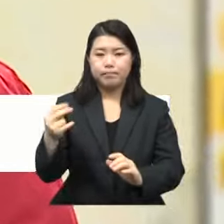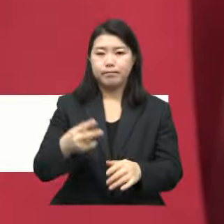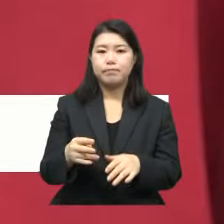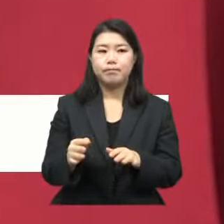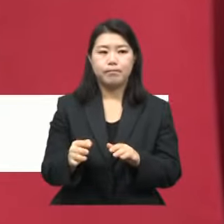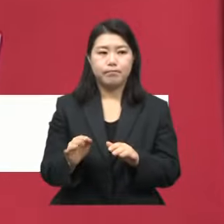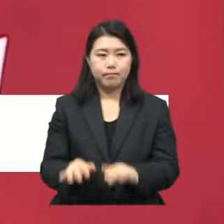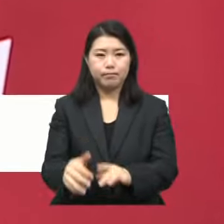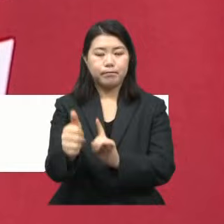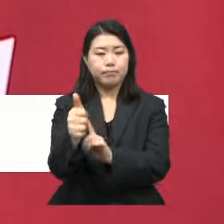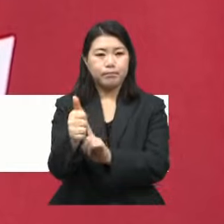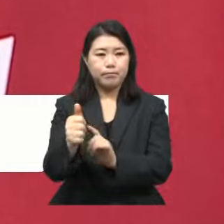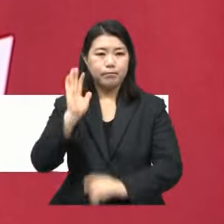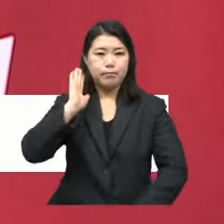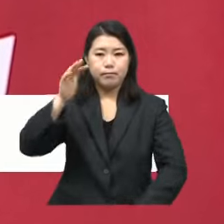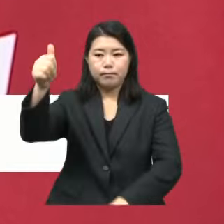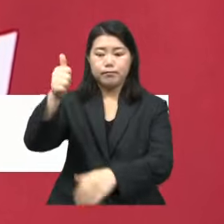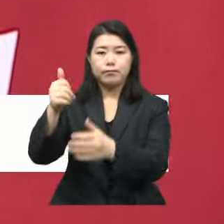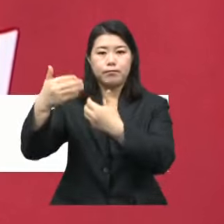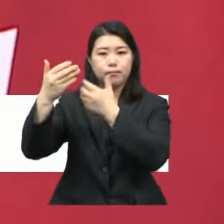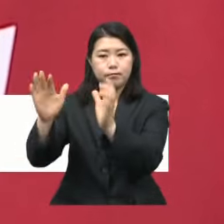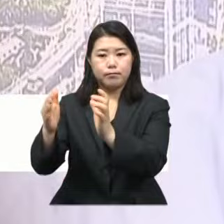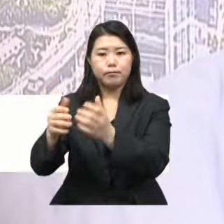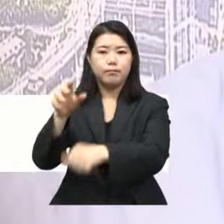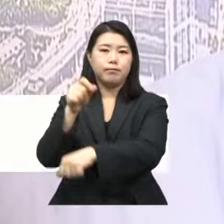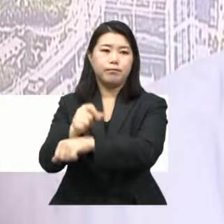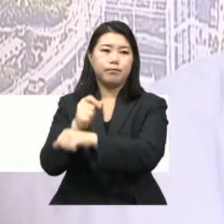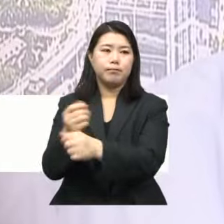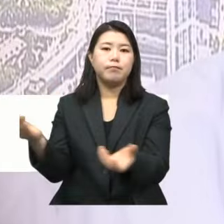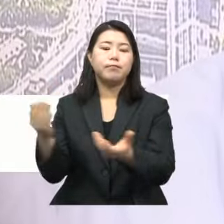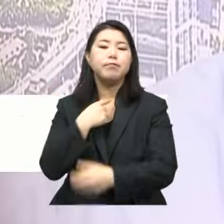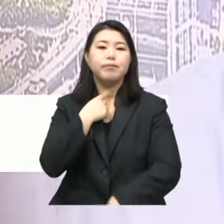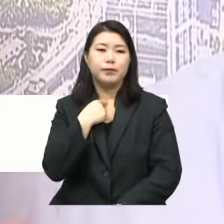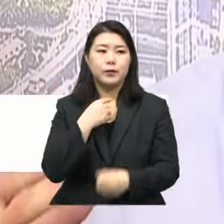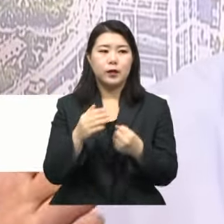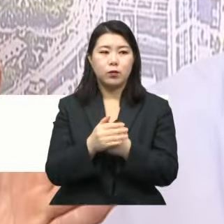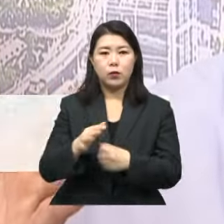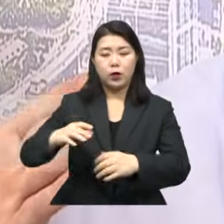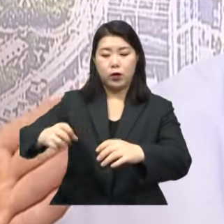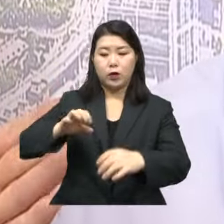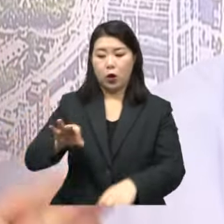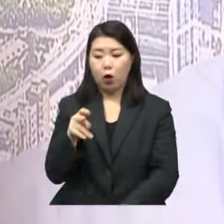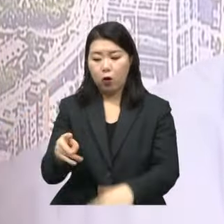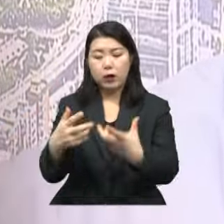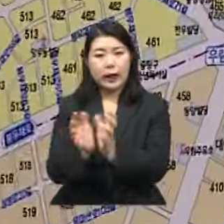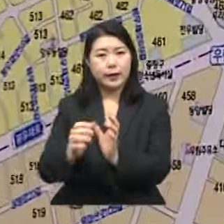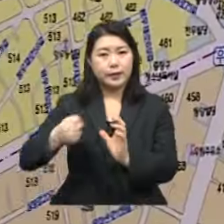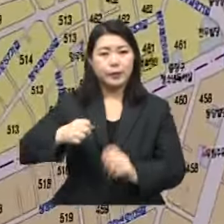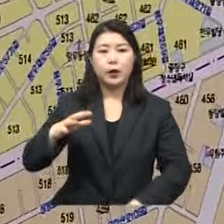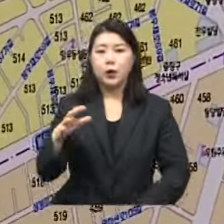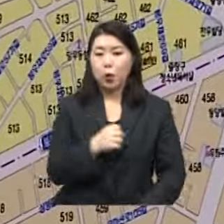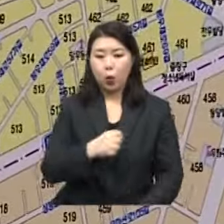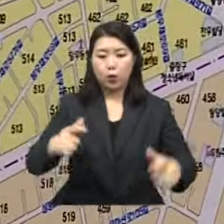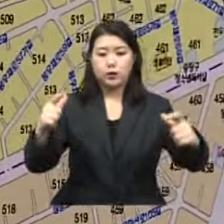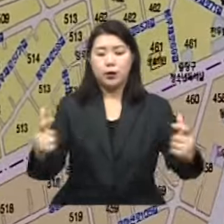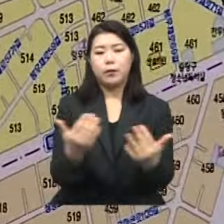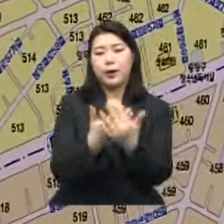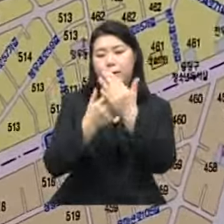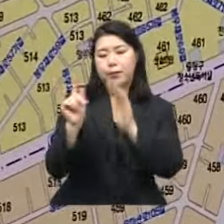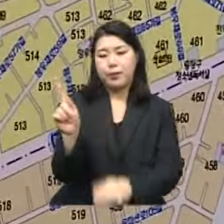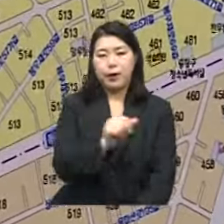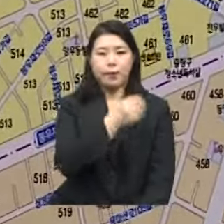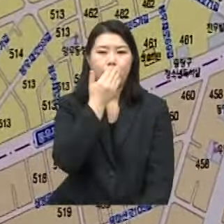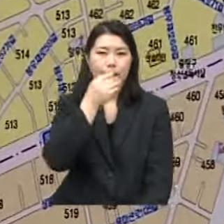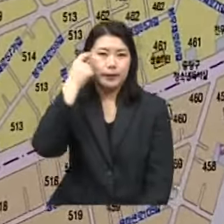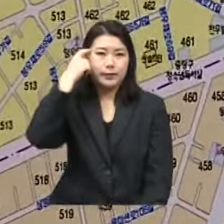이 후보는 대통령실 행정관을 지낸 자신만이 집권 여당의 힘을 가져와 지역 발전에 속도를 낼수